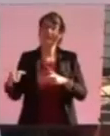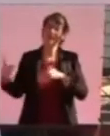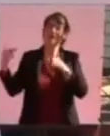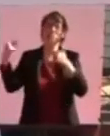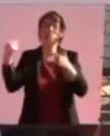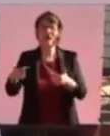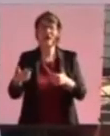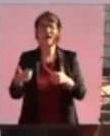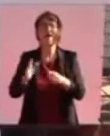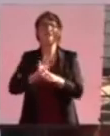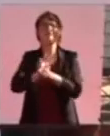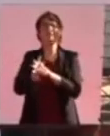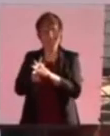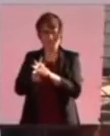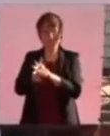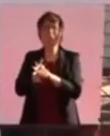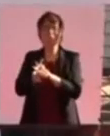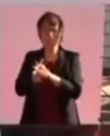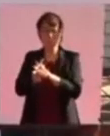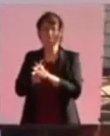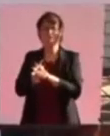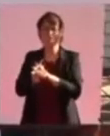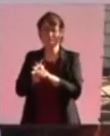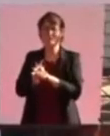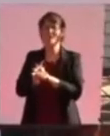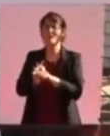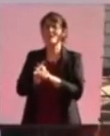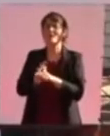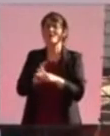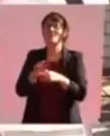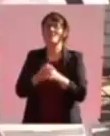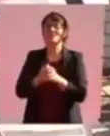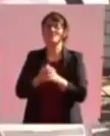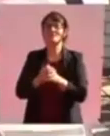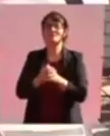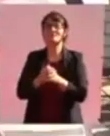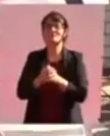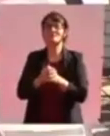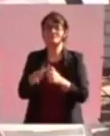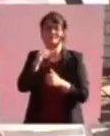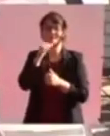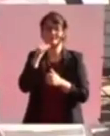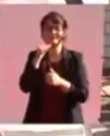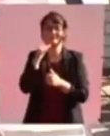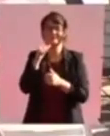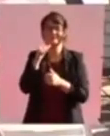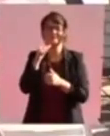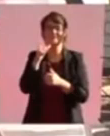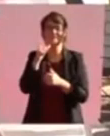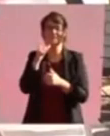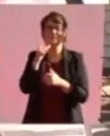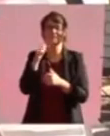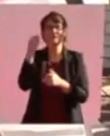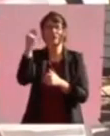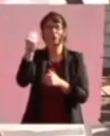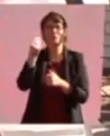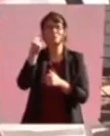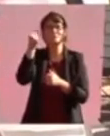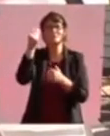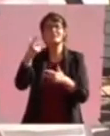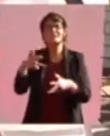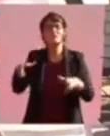ormai noto il ruolo delle generiche in tema di salute occorre ripensare con visione più ampia di scala almeno